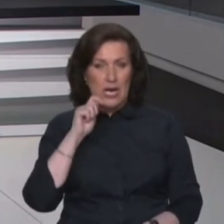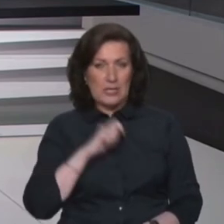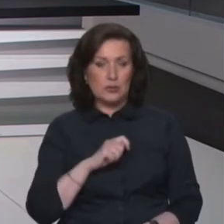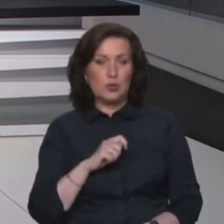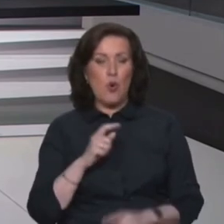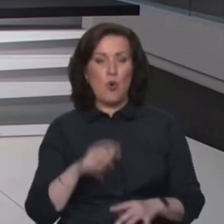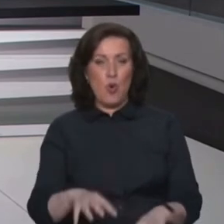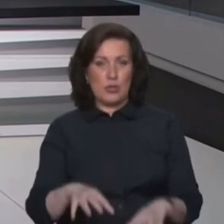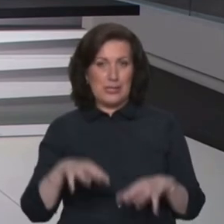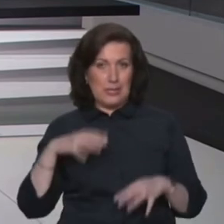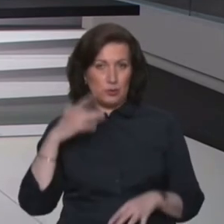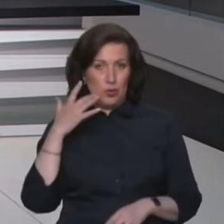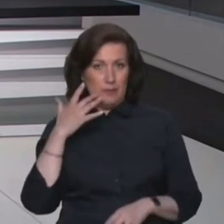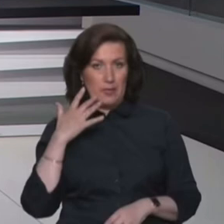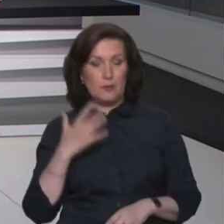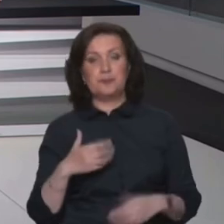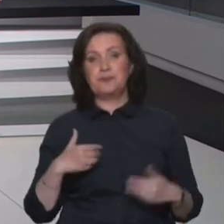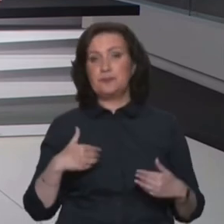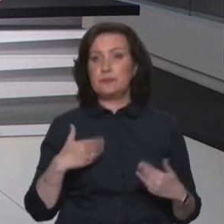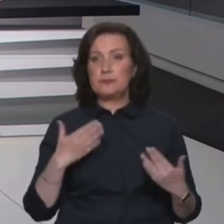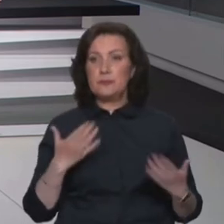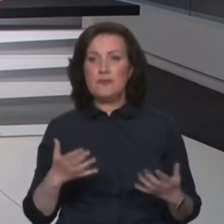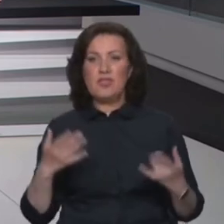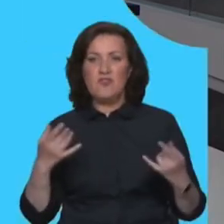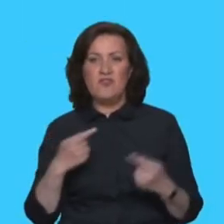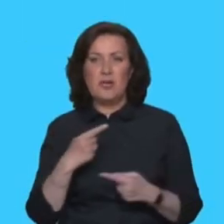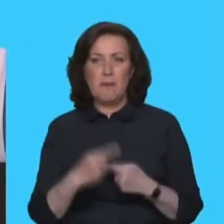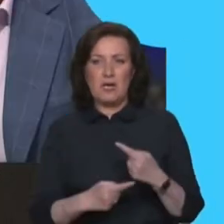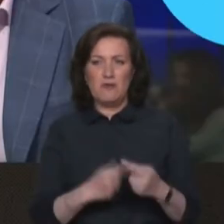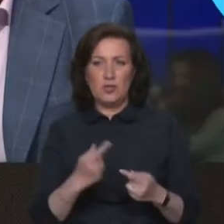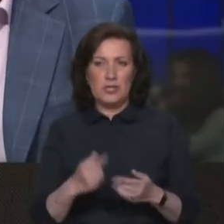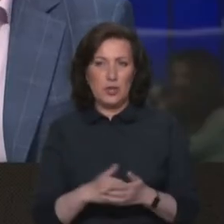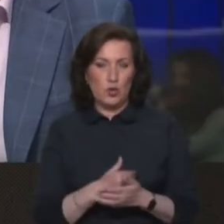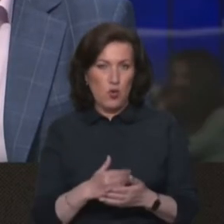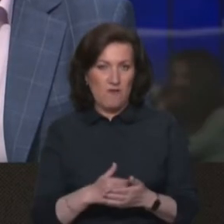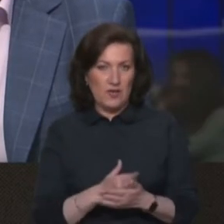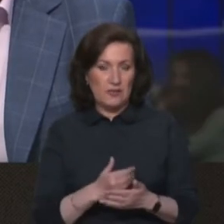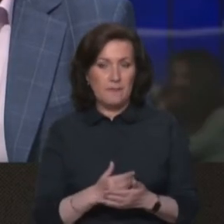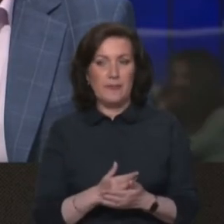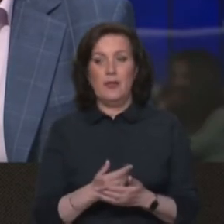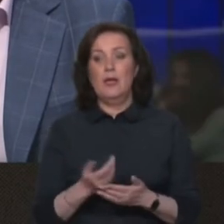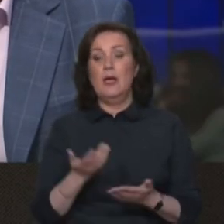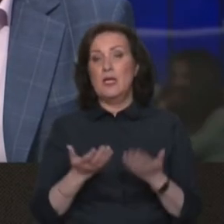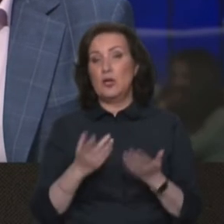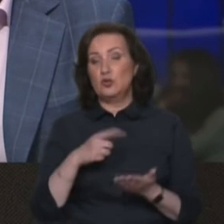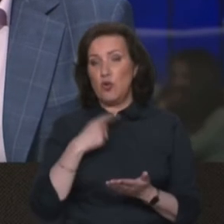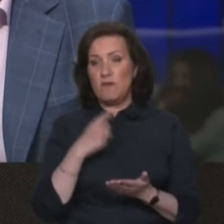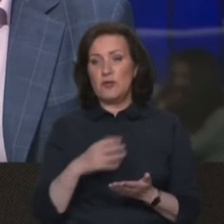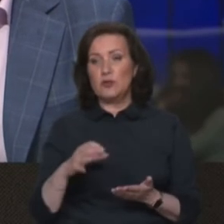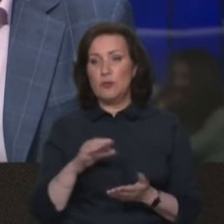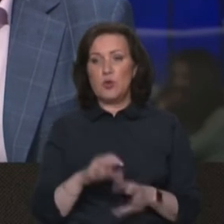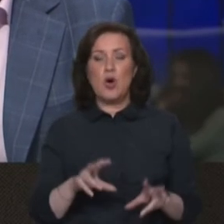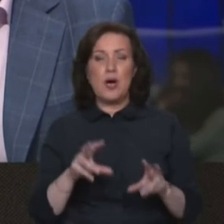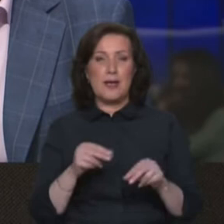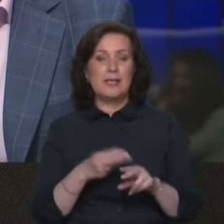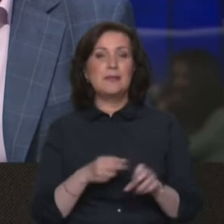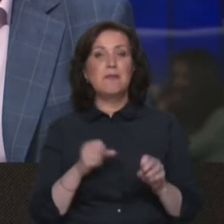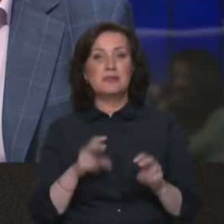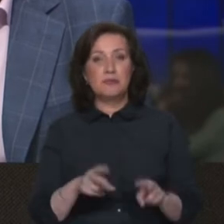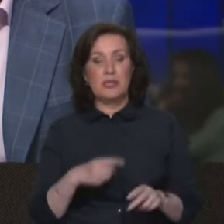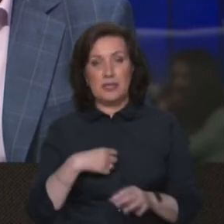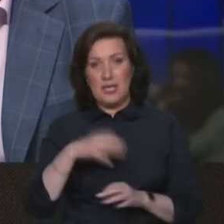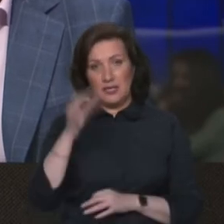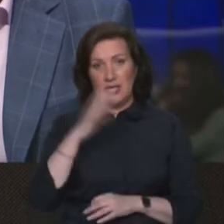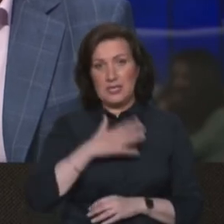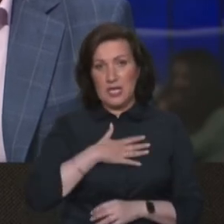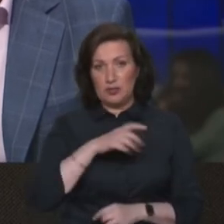Америки. Пане Андрію, вітаю вас в ефірі марафону «Єдині новини». Отож, якщо говорити про гарантії безпеки, я